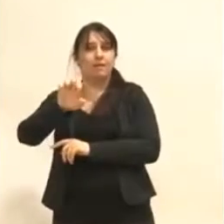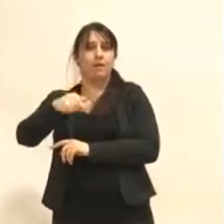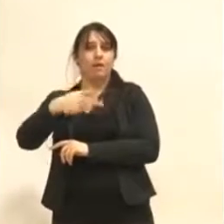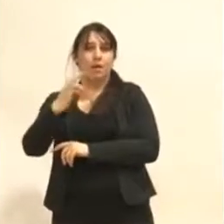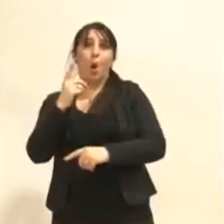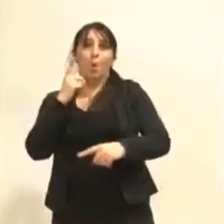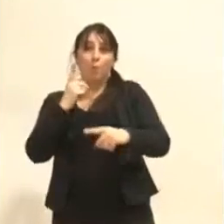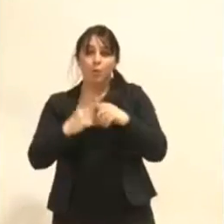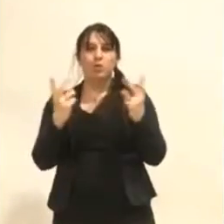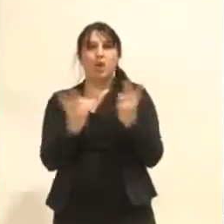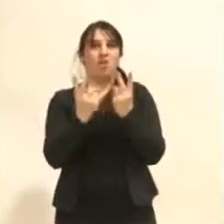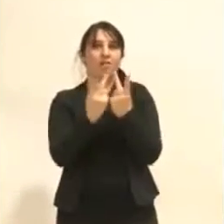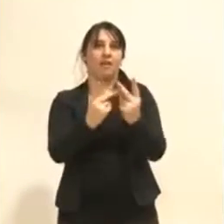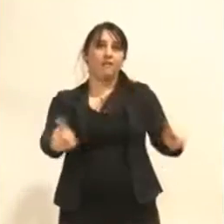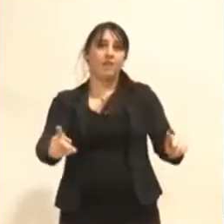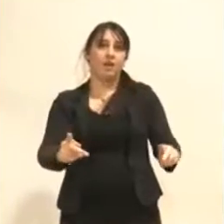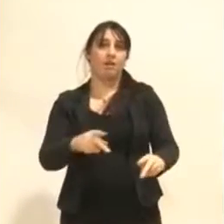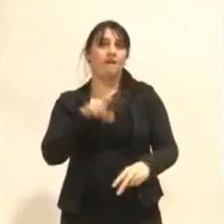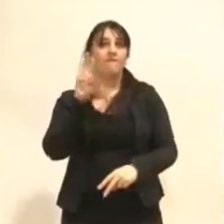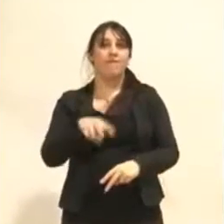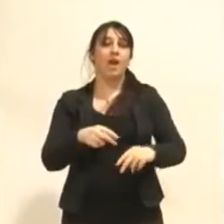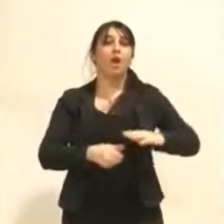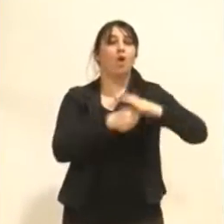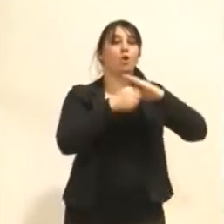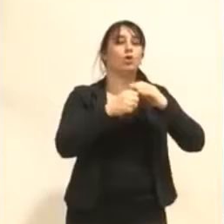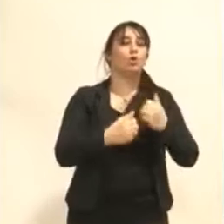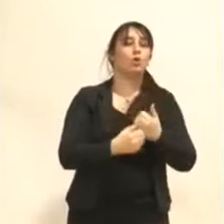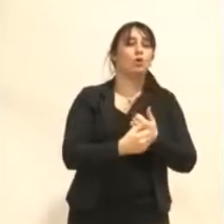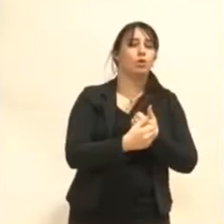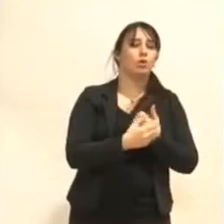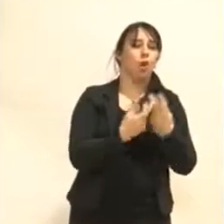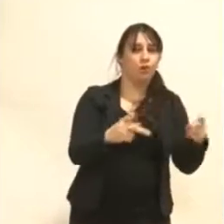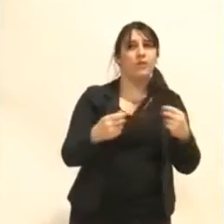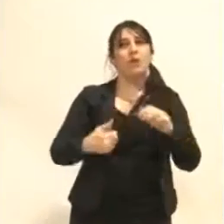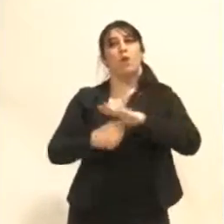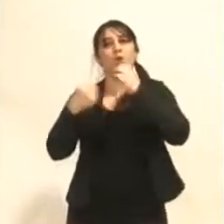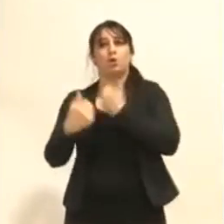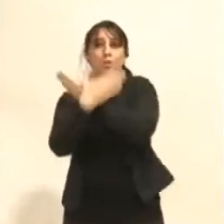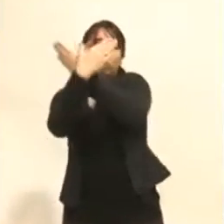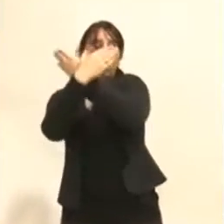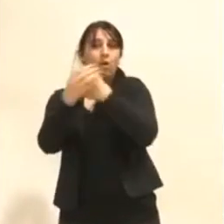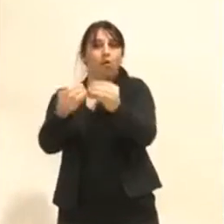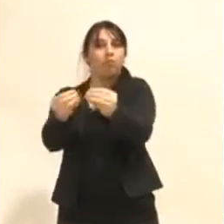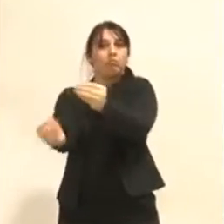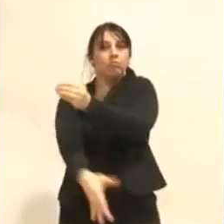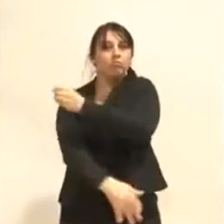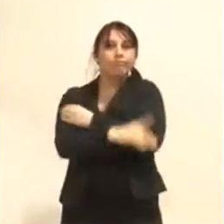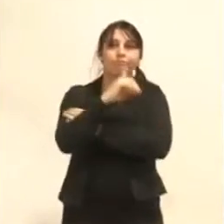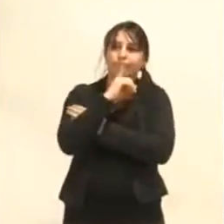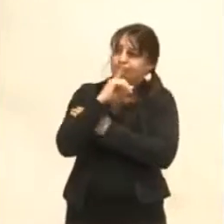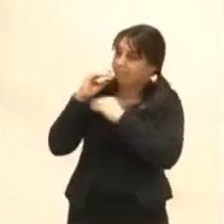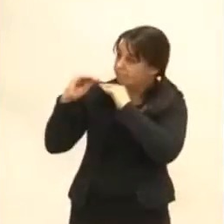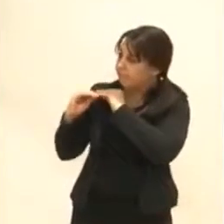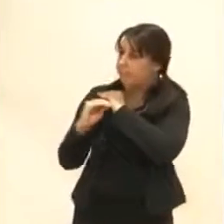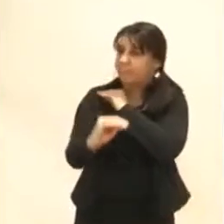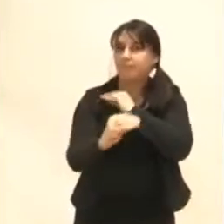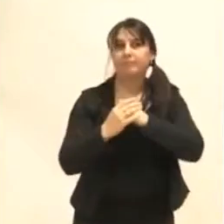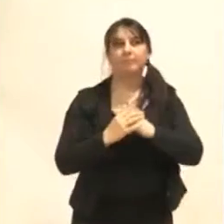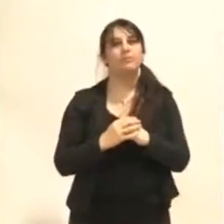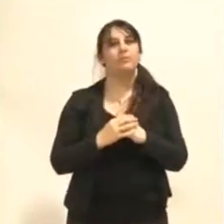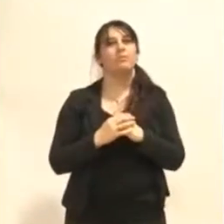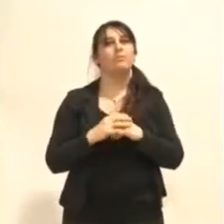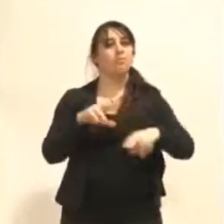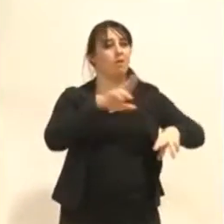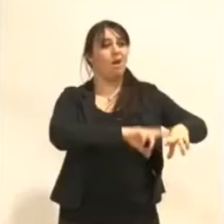Ville, qui restera la grande oubliée de ce CVCM. Stupéfait aussi par la rapidité de cette prise de décision, alors